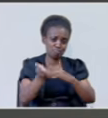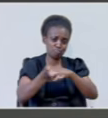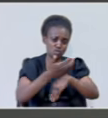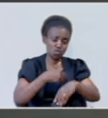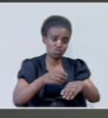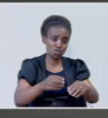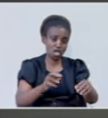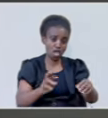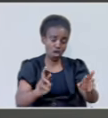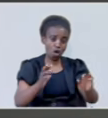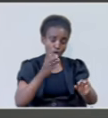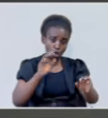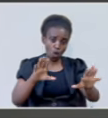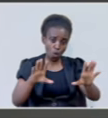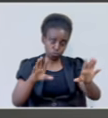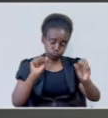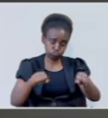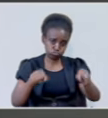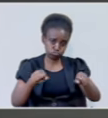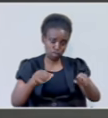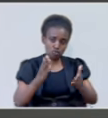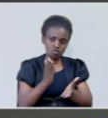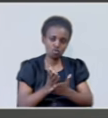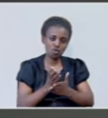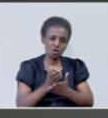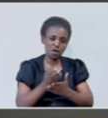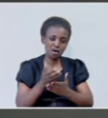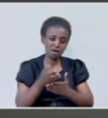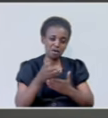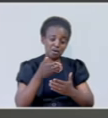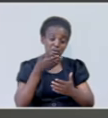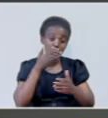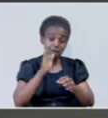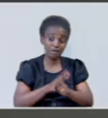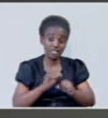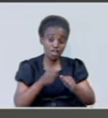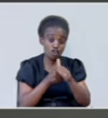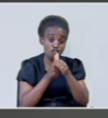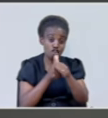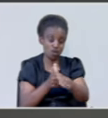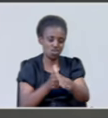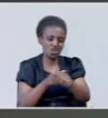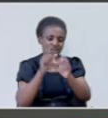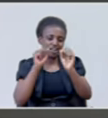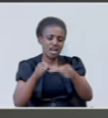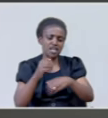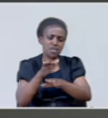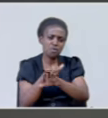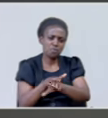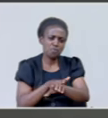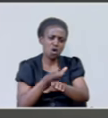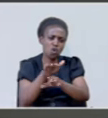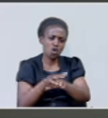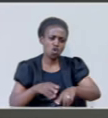entre personnes. Nous espérons que le public respectera ces directives pour que la vie reprenne son cours